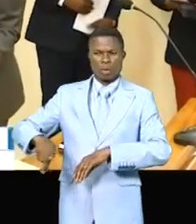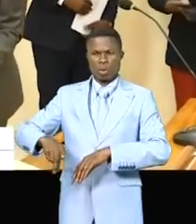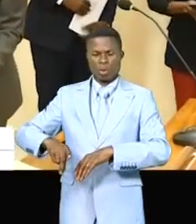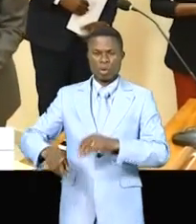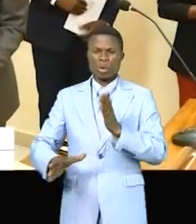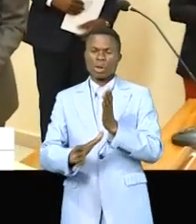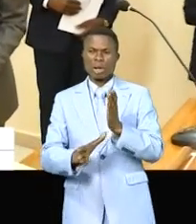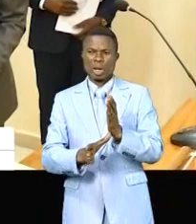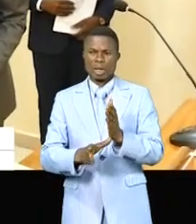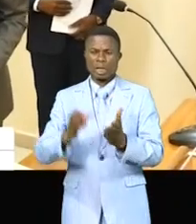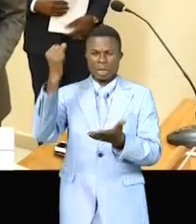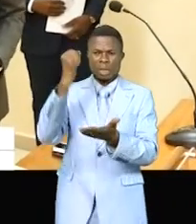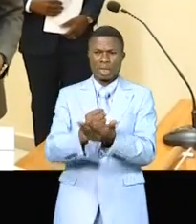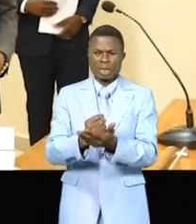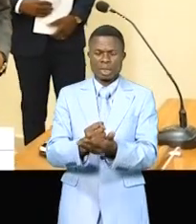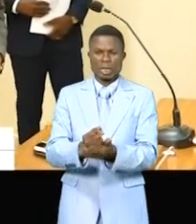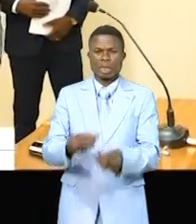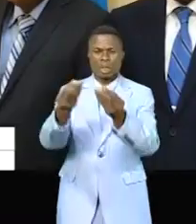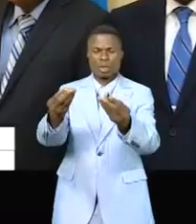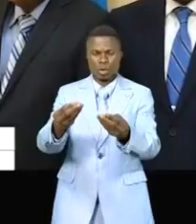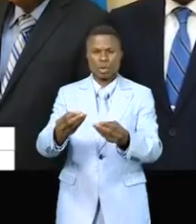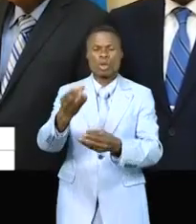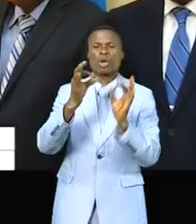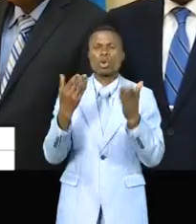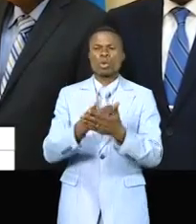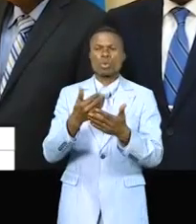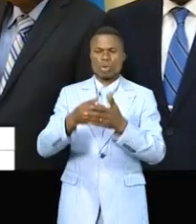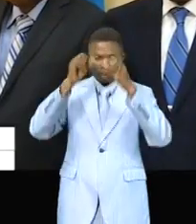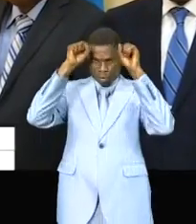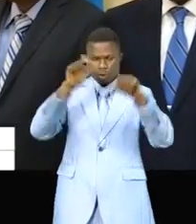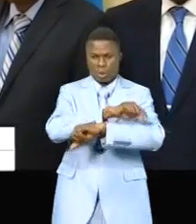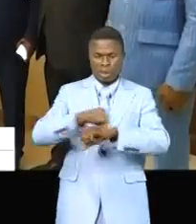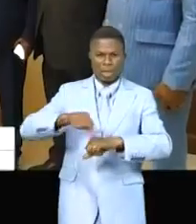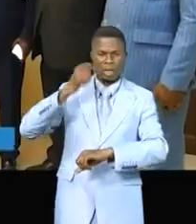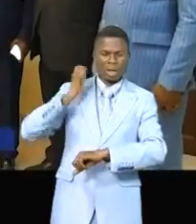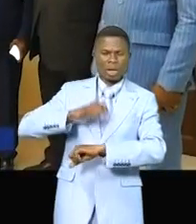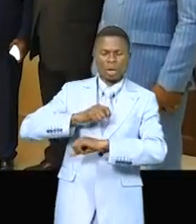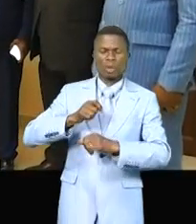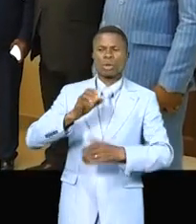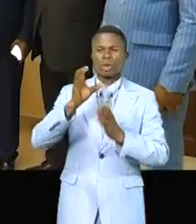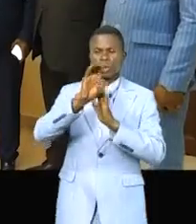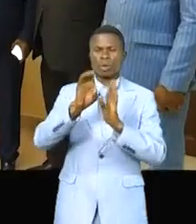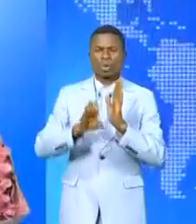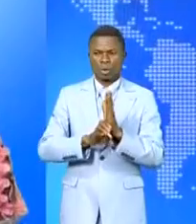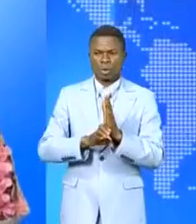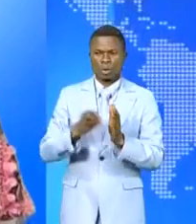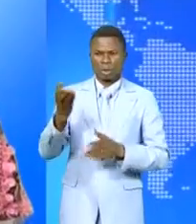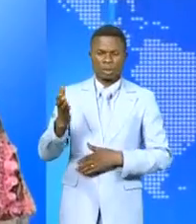remette les symboles de pouvoir à son successeur, le nouveau président de la Cour constitutionnelle, Dieudonné